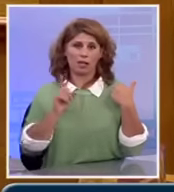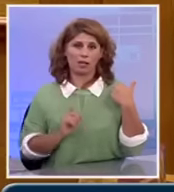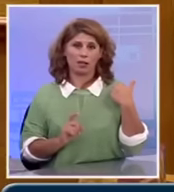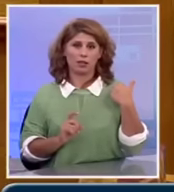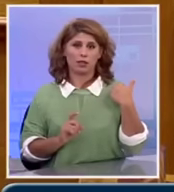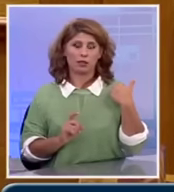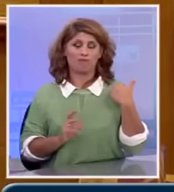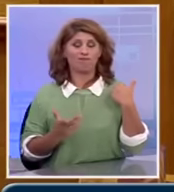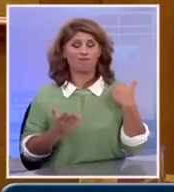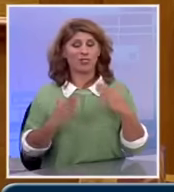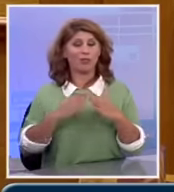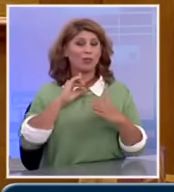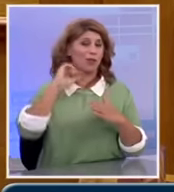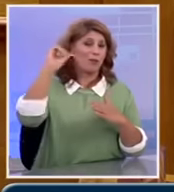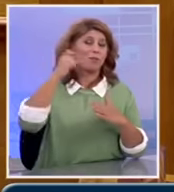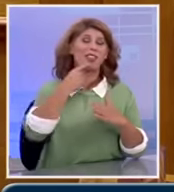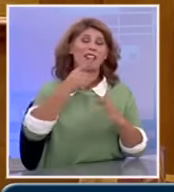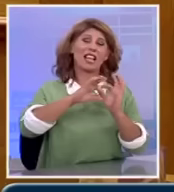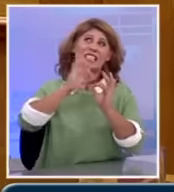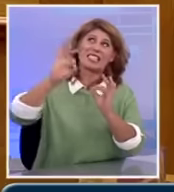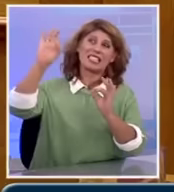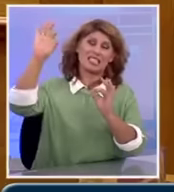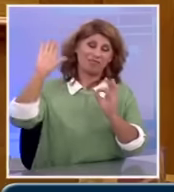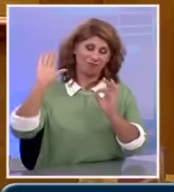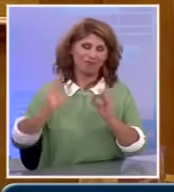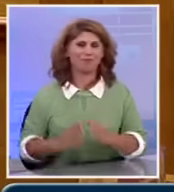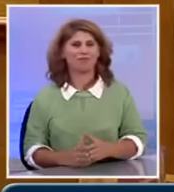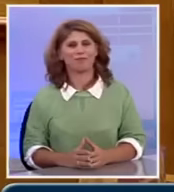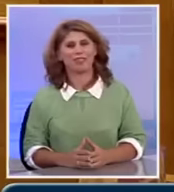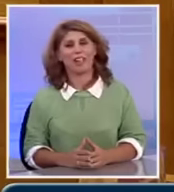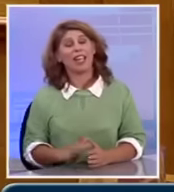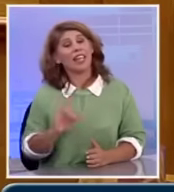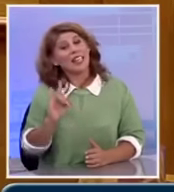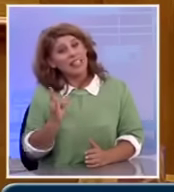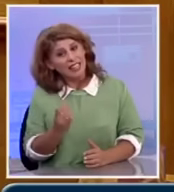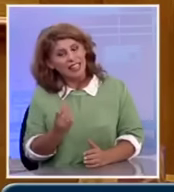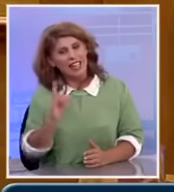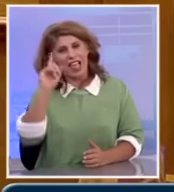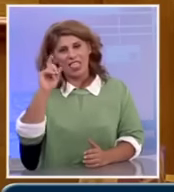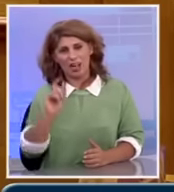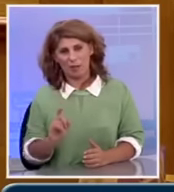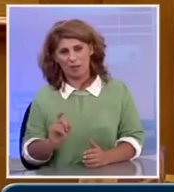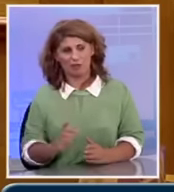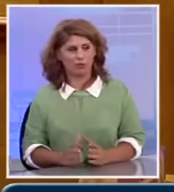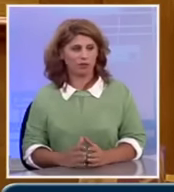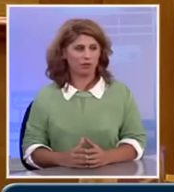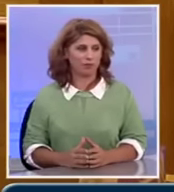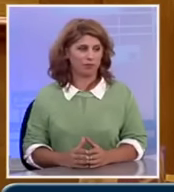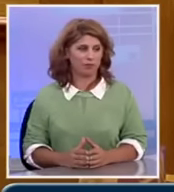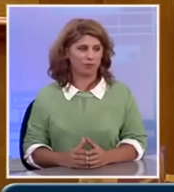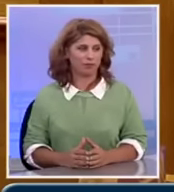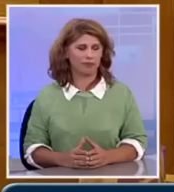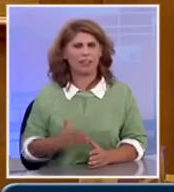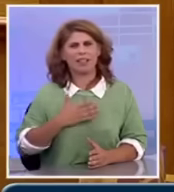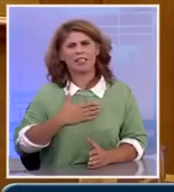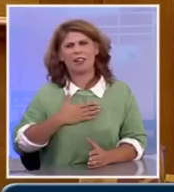σπίτι του κρεμασμένου δεν μιλάνε για σκηνή ή νε μνς να μη